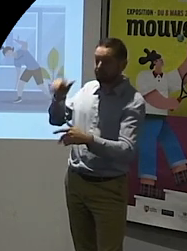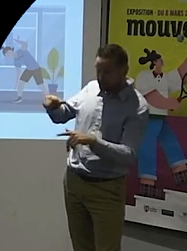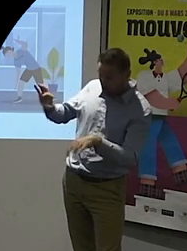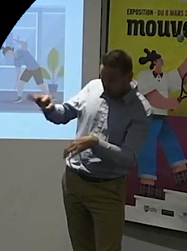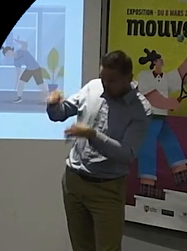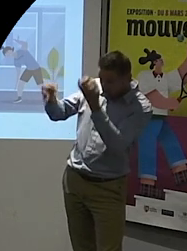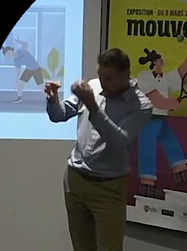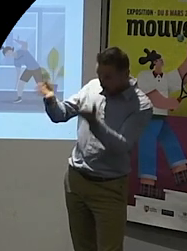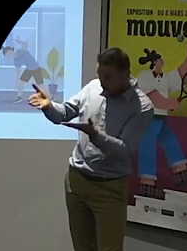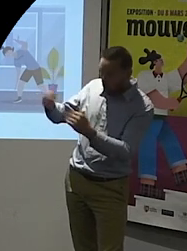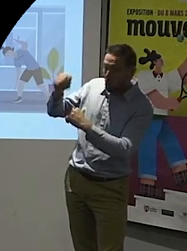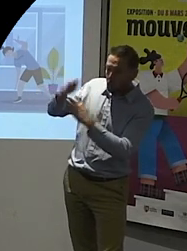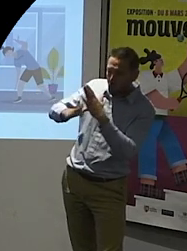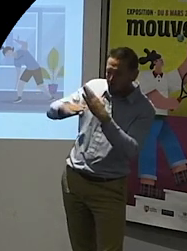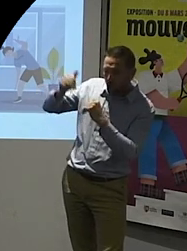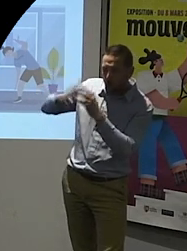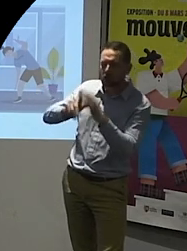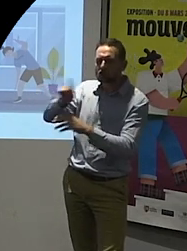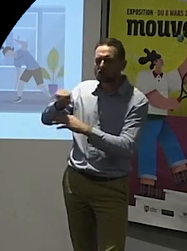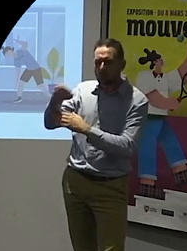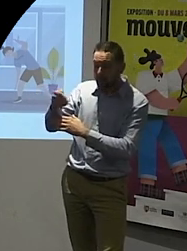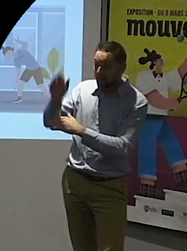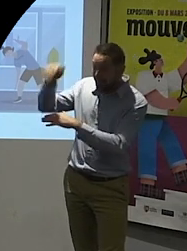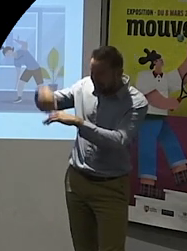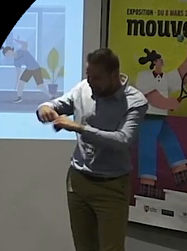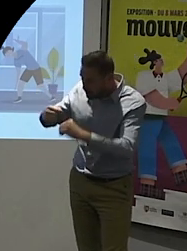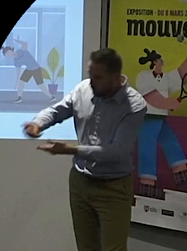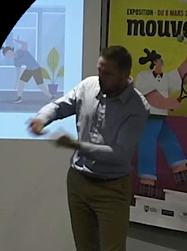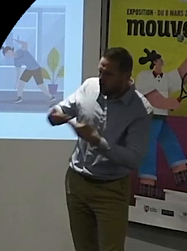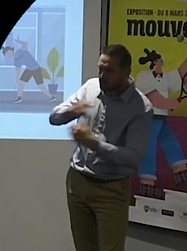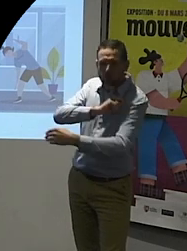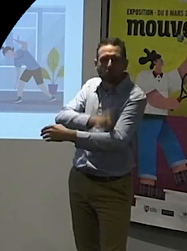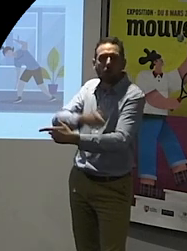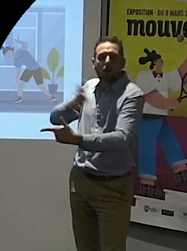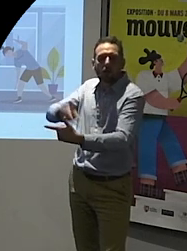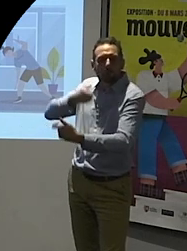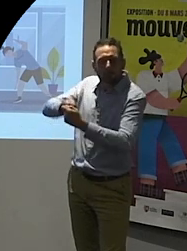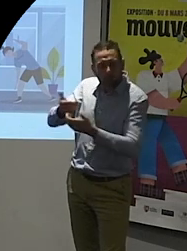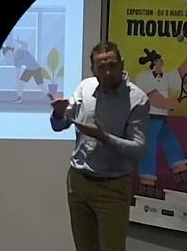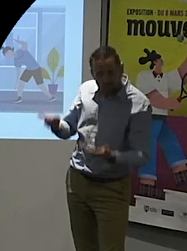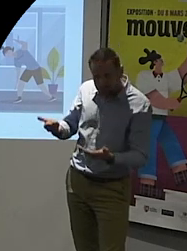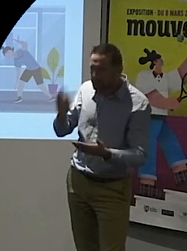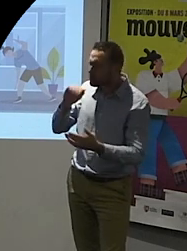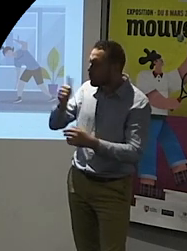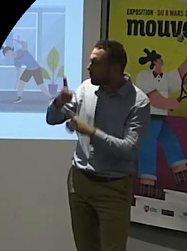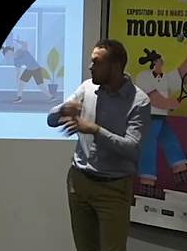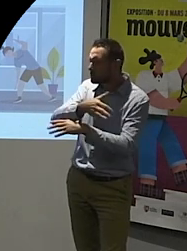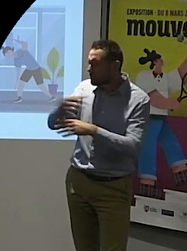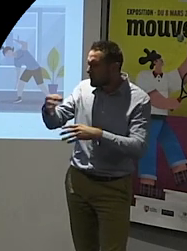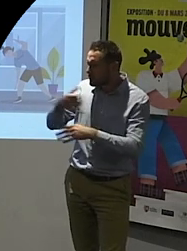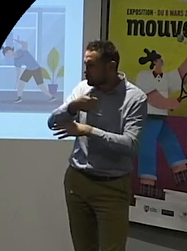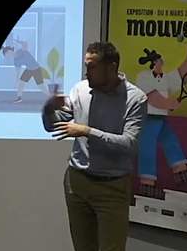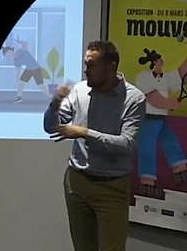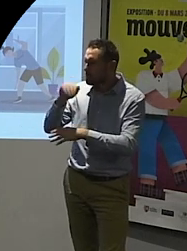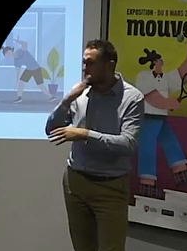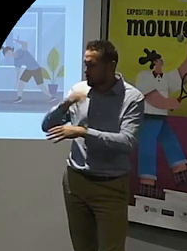GEM, j'arrive donc au sport adapté. Puisqu'au bonheur du GEM, une fois par semaine, le mercredi après-midi, on a une heure et demie